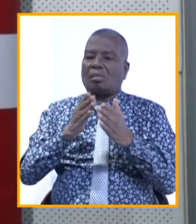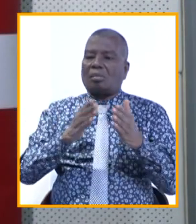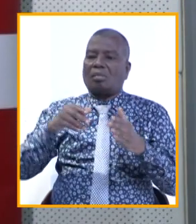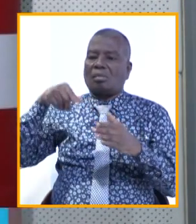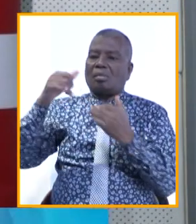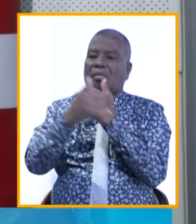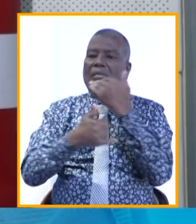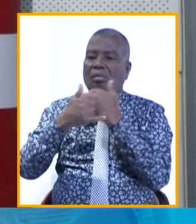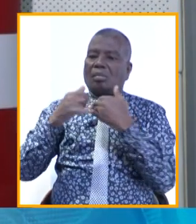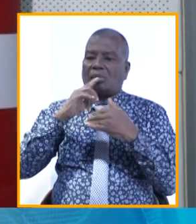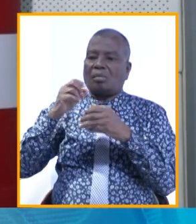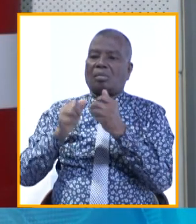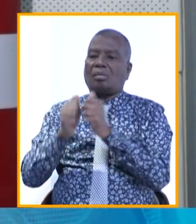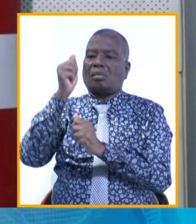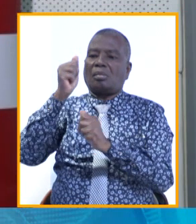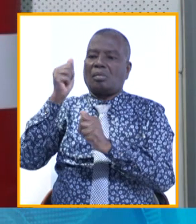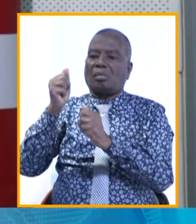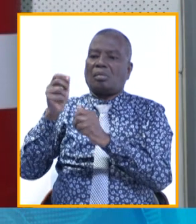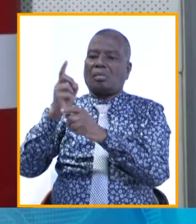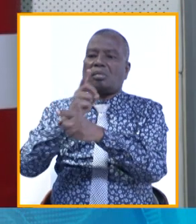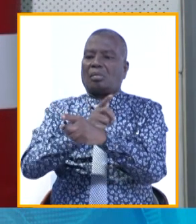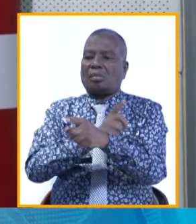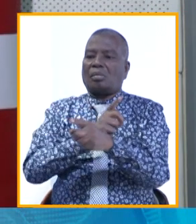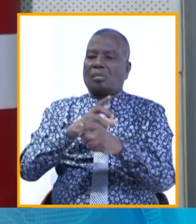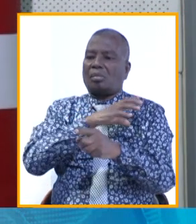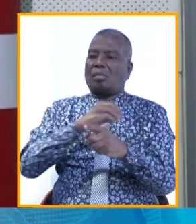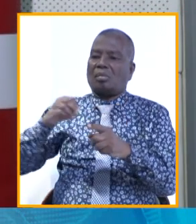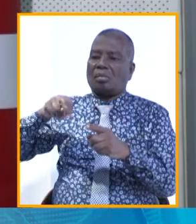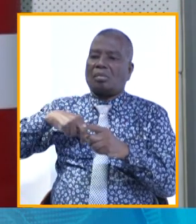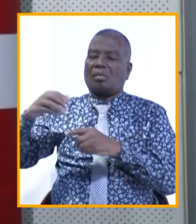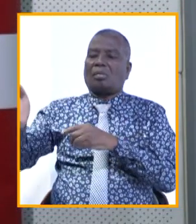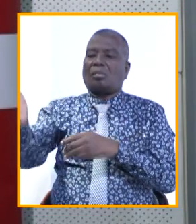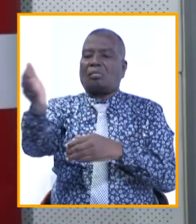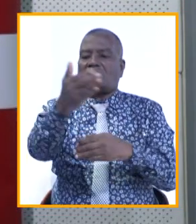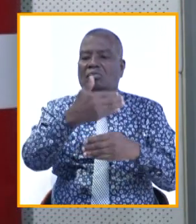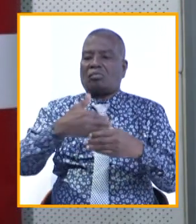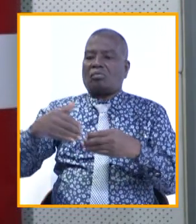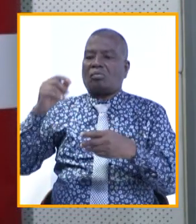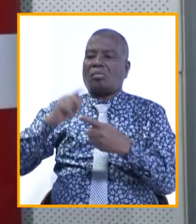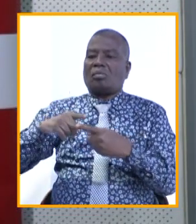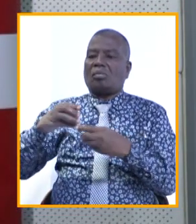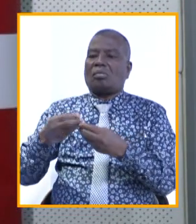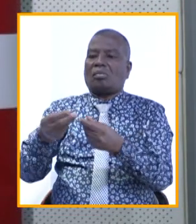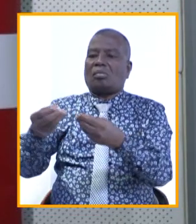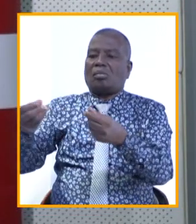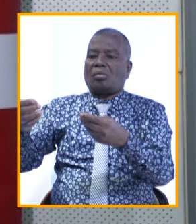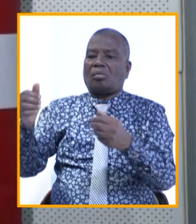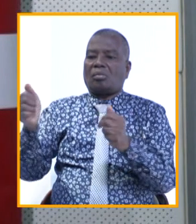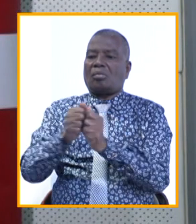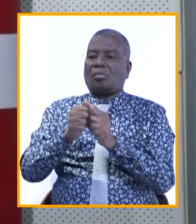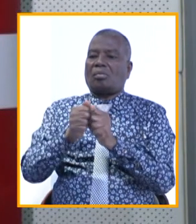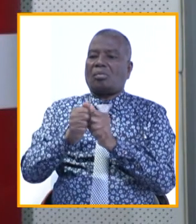qu'il y a des pays qui sont plus développés, plus industrialisés, risquent en fait effectivement de nous envahir avec leurs produits, avec leurs